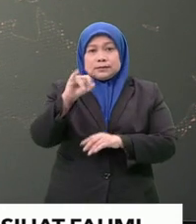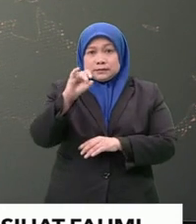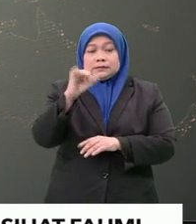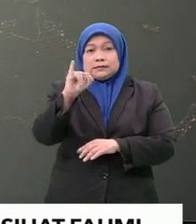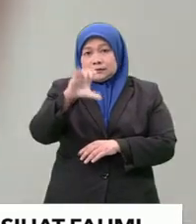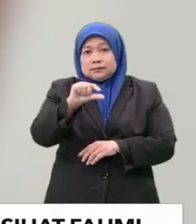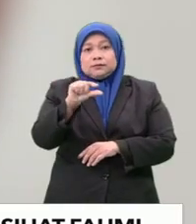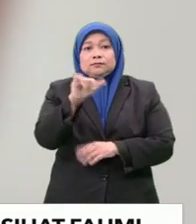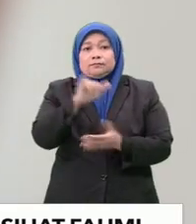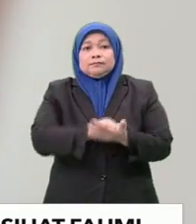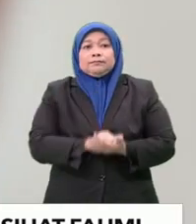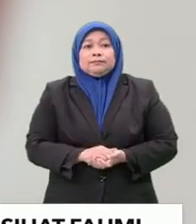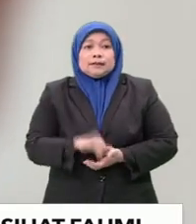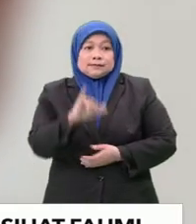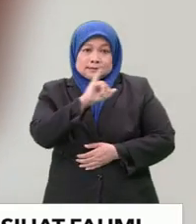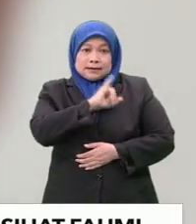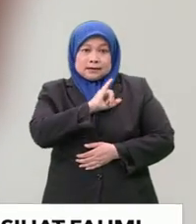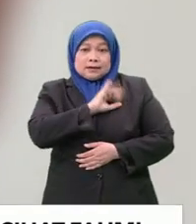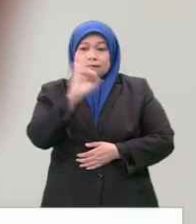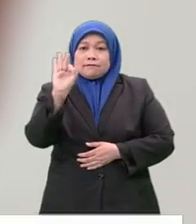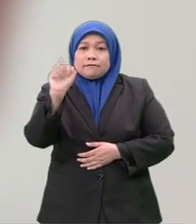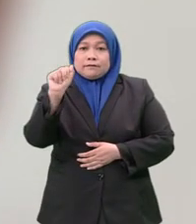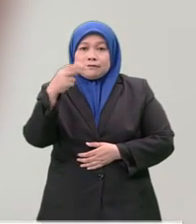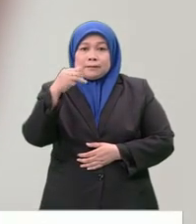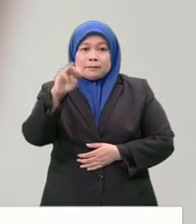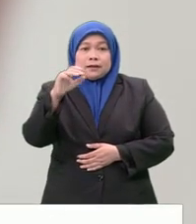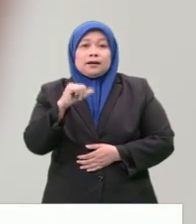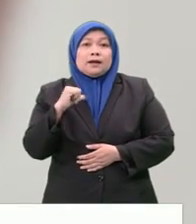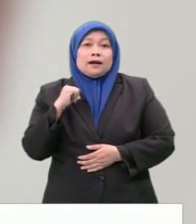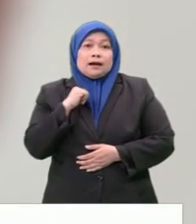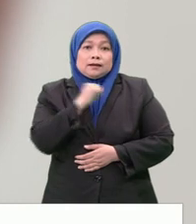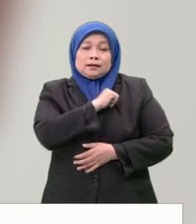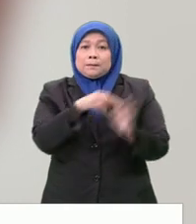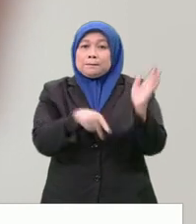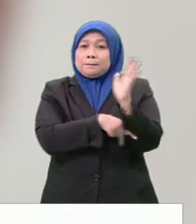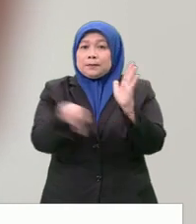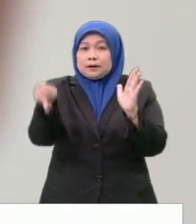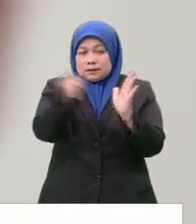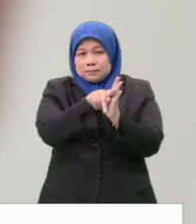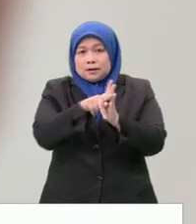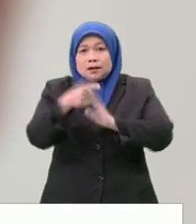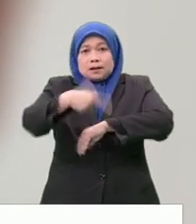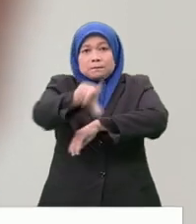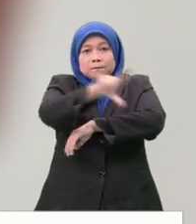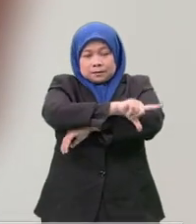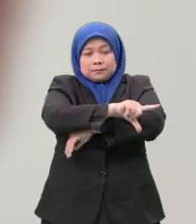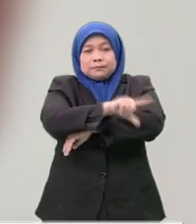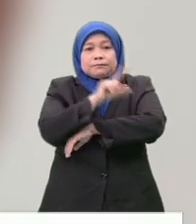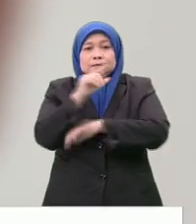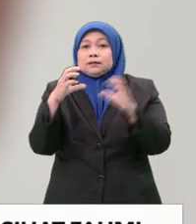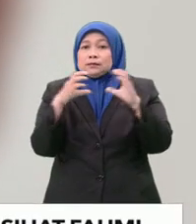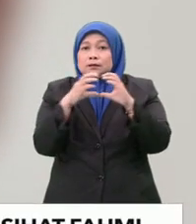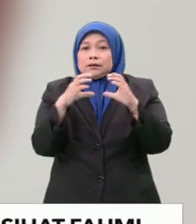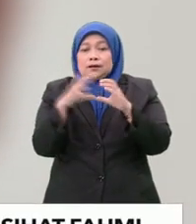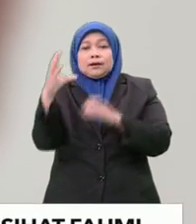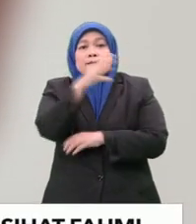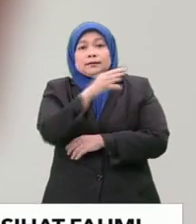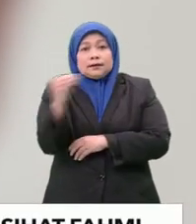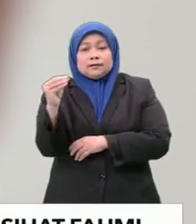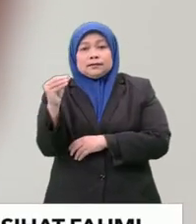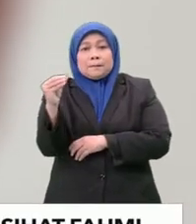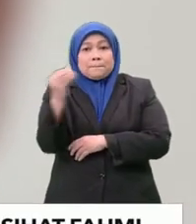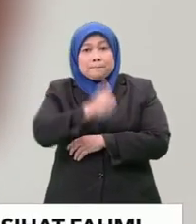tadi. Saya, Fahmi Fadzil, Ahli Parlimen Lembah Pantai, merangkap Ketua Penerangan Parti Keadilan Rakyat serta